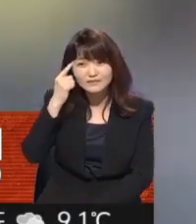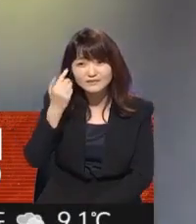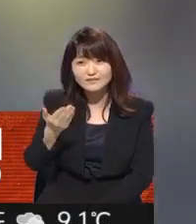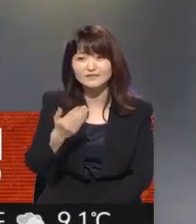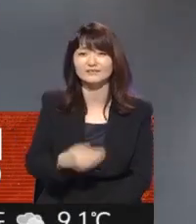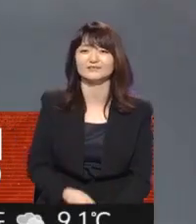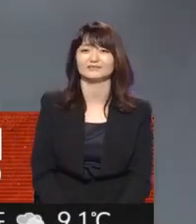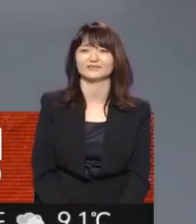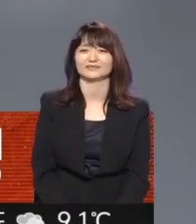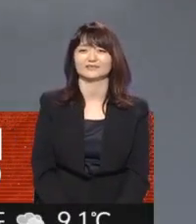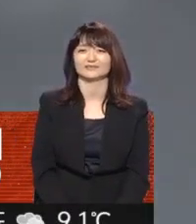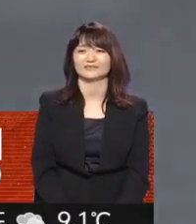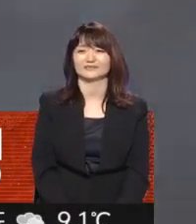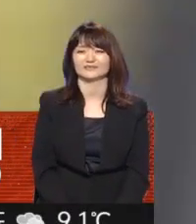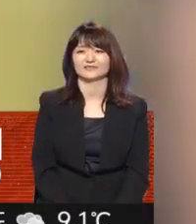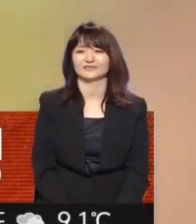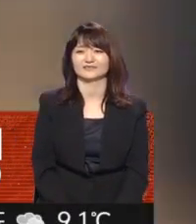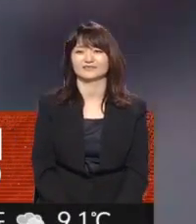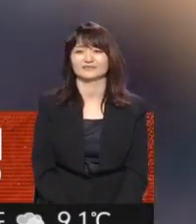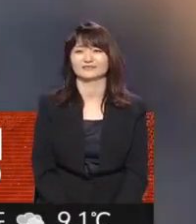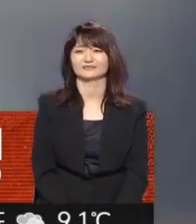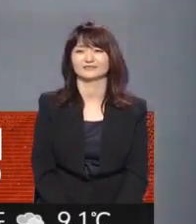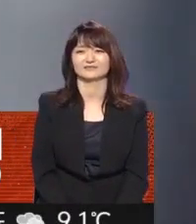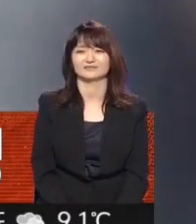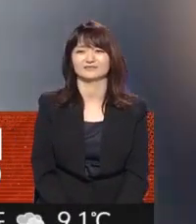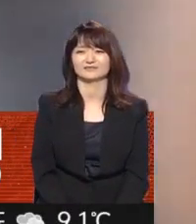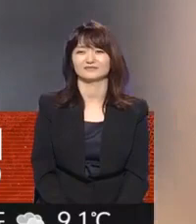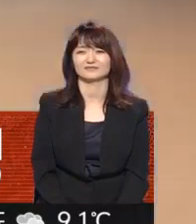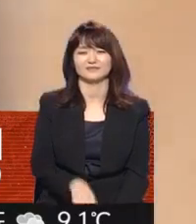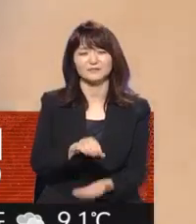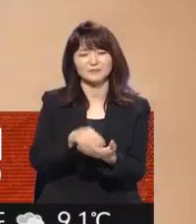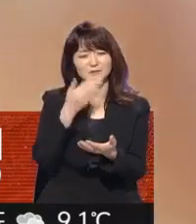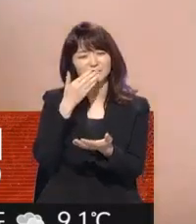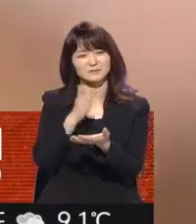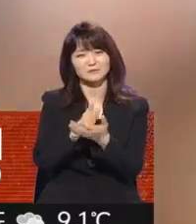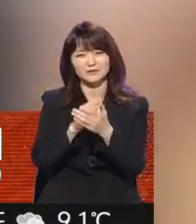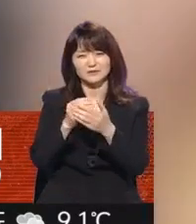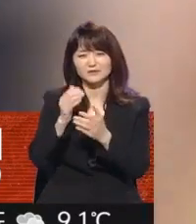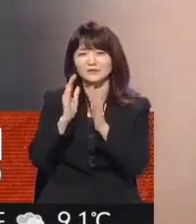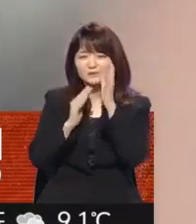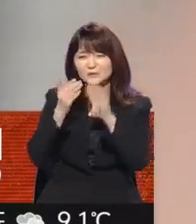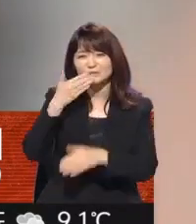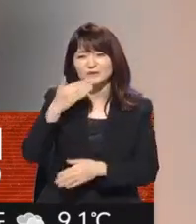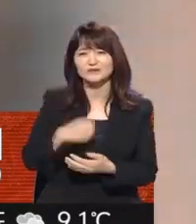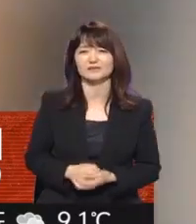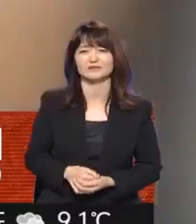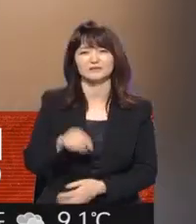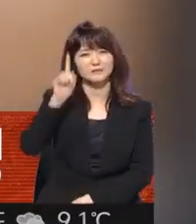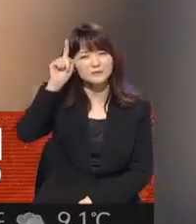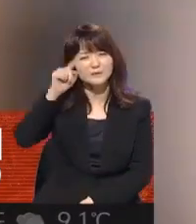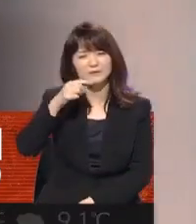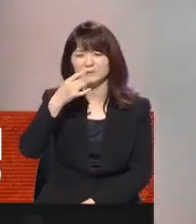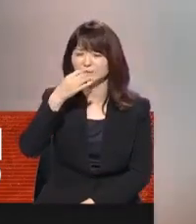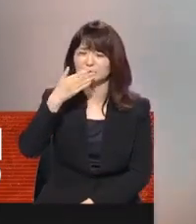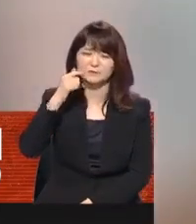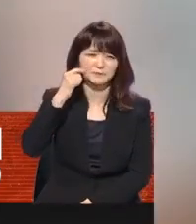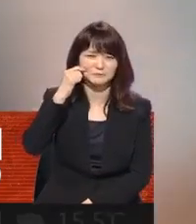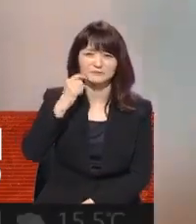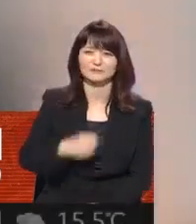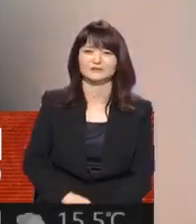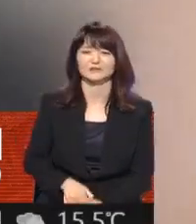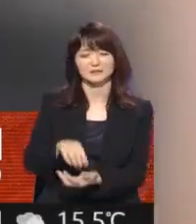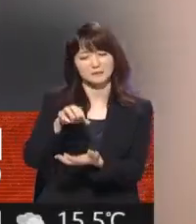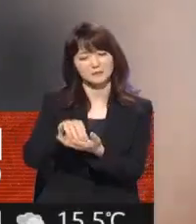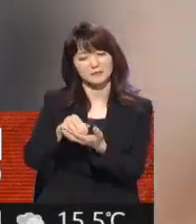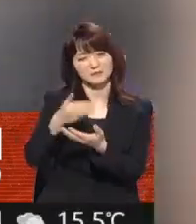소식인데. 아, 그런 생각이 듭니다. 저기 있잖아요, 다. 풀 먹어라, 빵 먹지 말고. 이런 생각이 드네요. 맨날 밥만 먹을 수는 없지 않습니까, 사람도. 아, 빵은 아닌